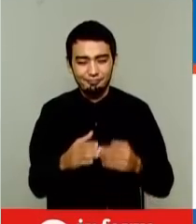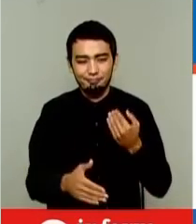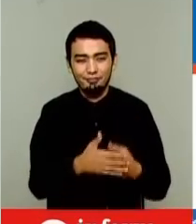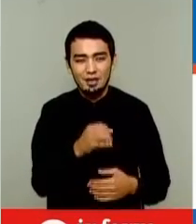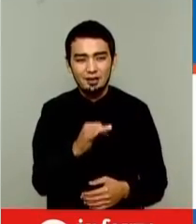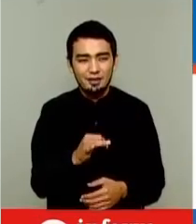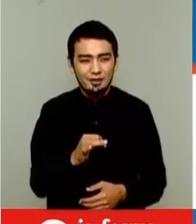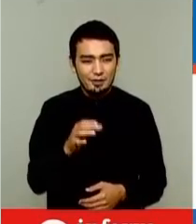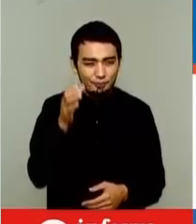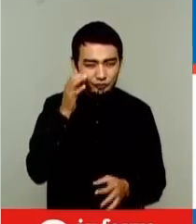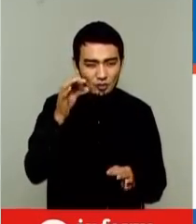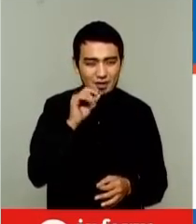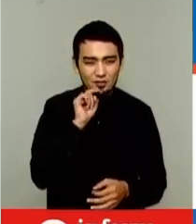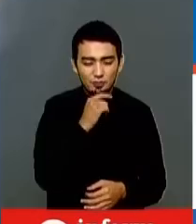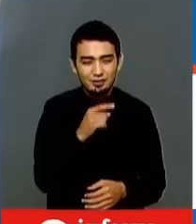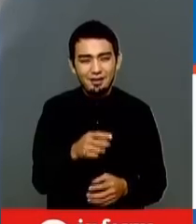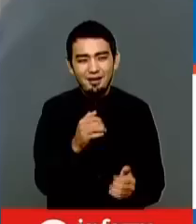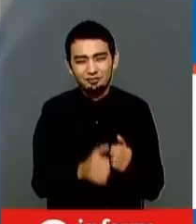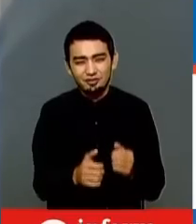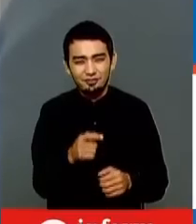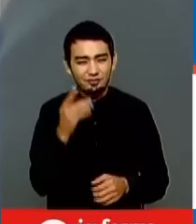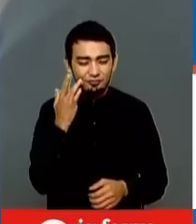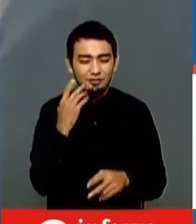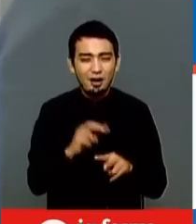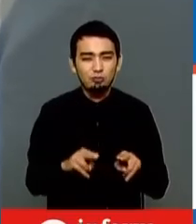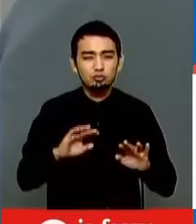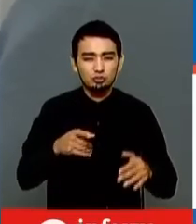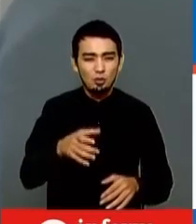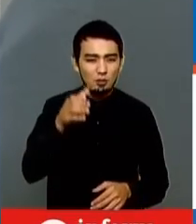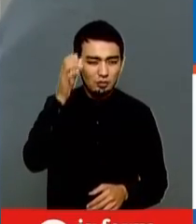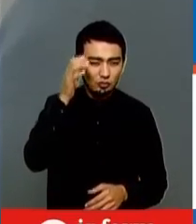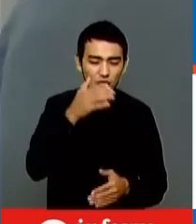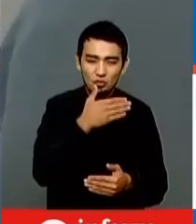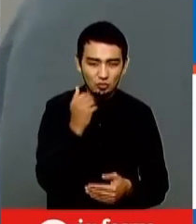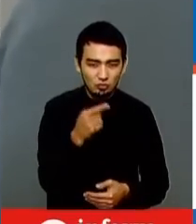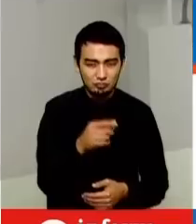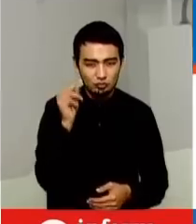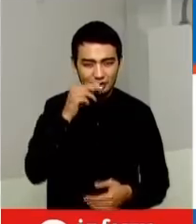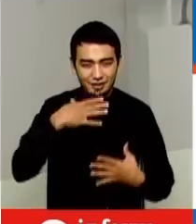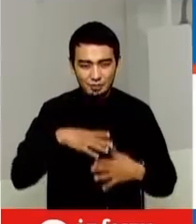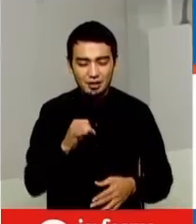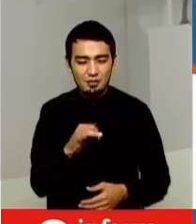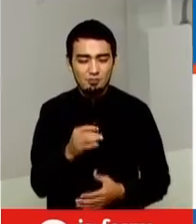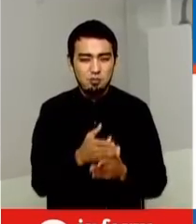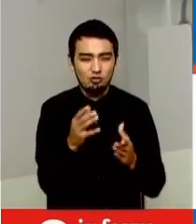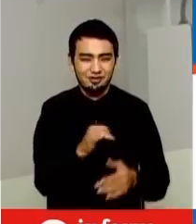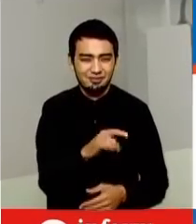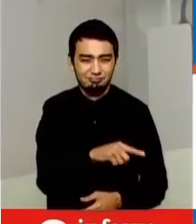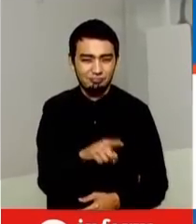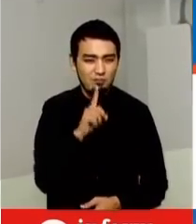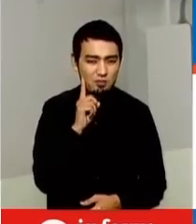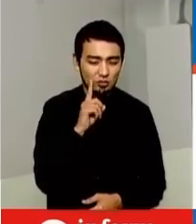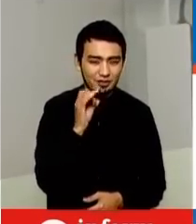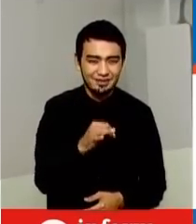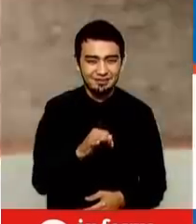наук Сауле Илашевой, чаще всего у таких безработных преступников нет образования. Подавляющее большинство из них – молодежь. Специалист говорит, это